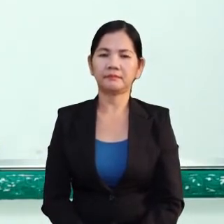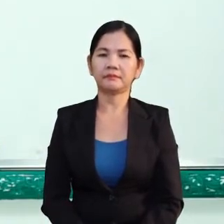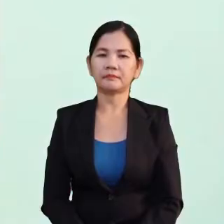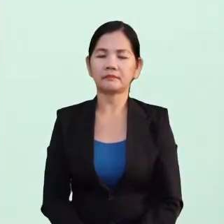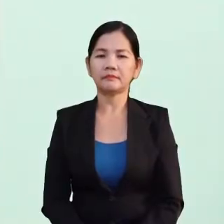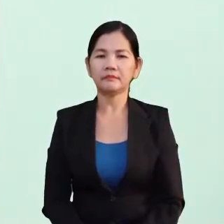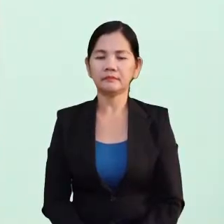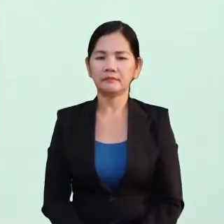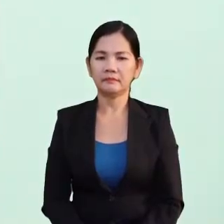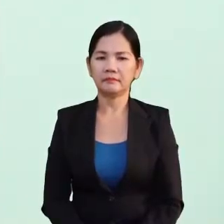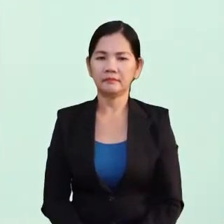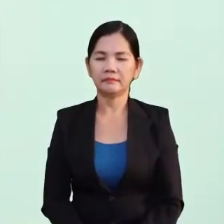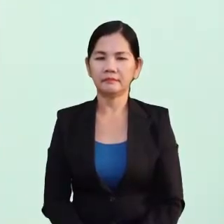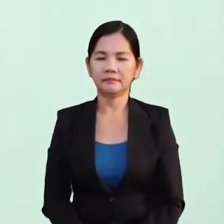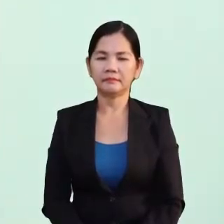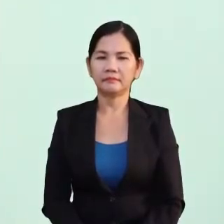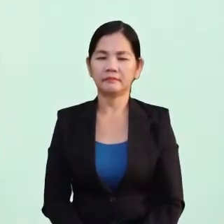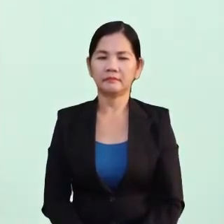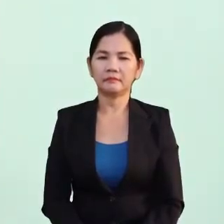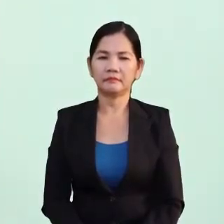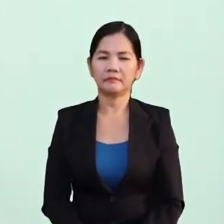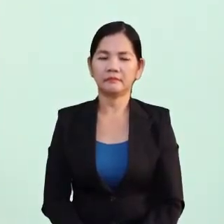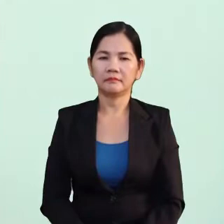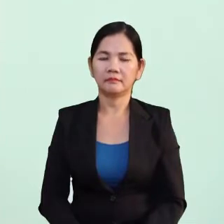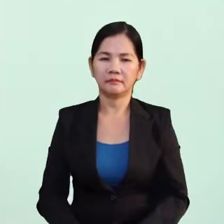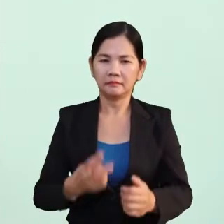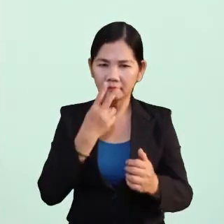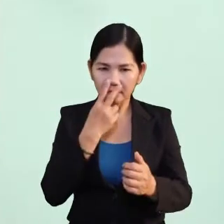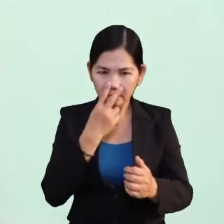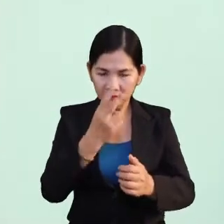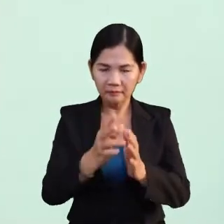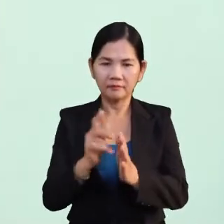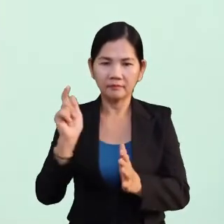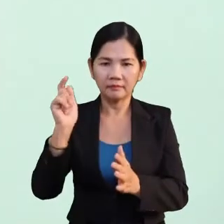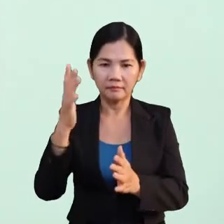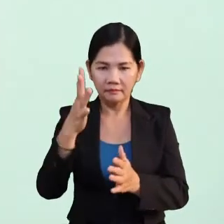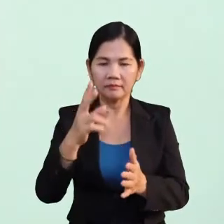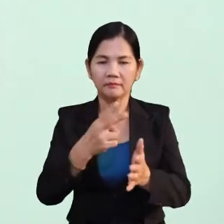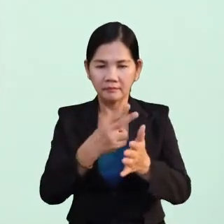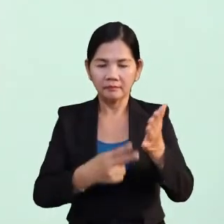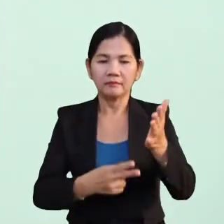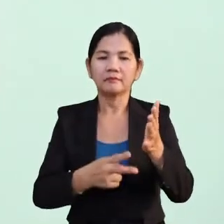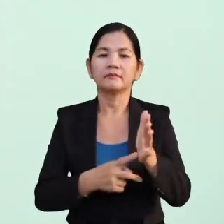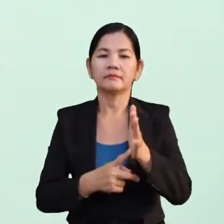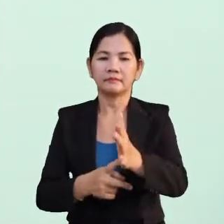ចាអញ្ចឹងកូនមើលកូនសង្កេតមើលថារូបនេះជារូបអ្វីកូន